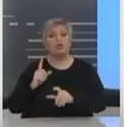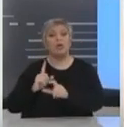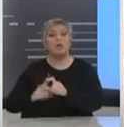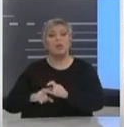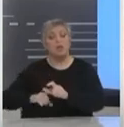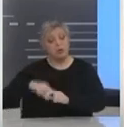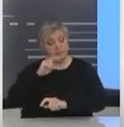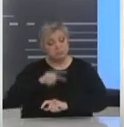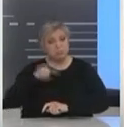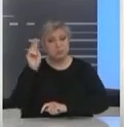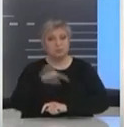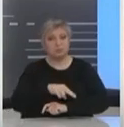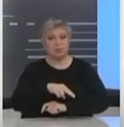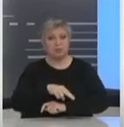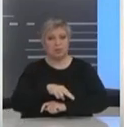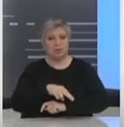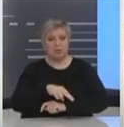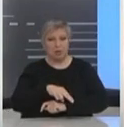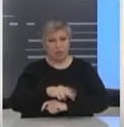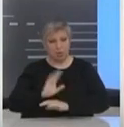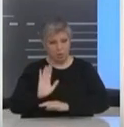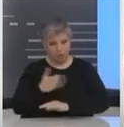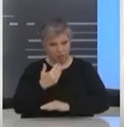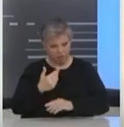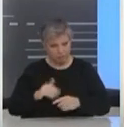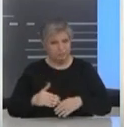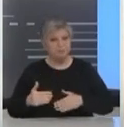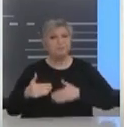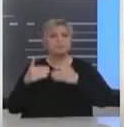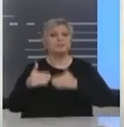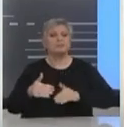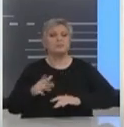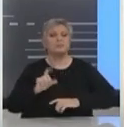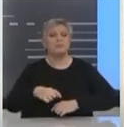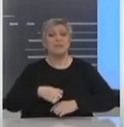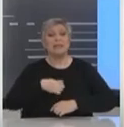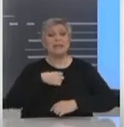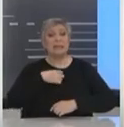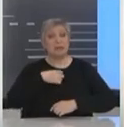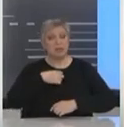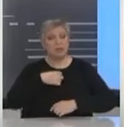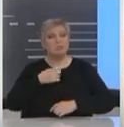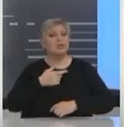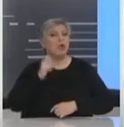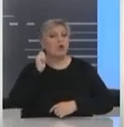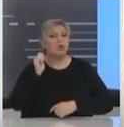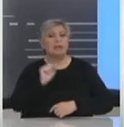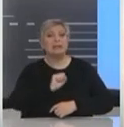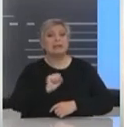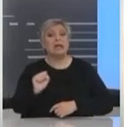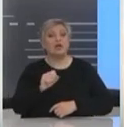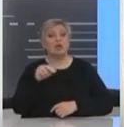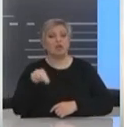αντεθνικό. Πάει μετά ένας κύριος, ονόματι Σαργολόγος,